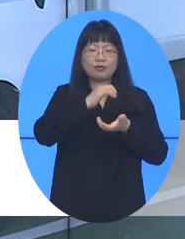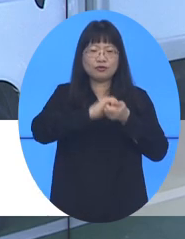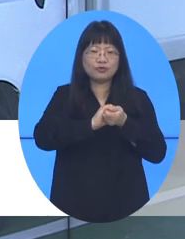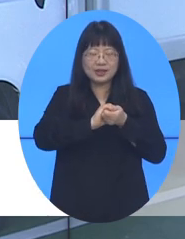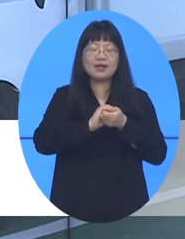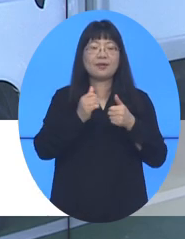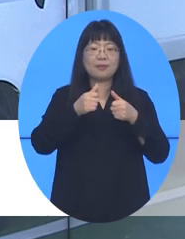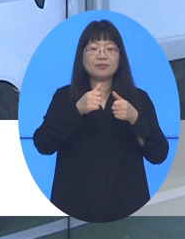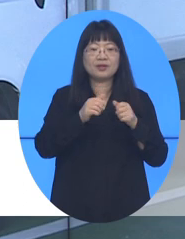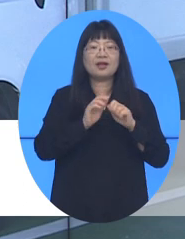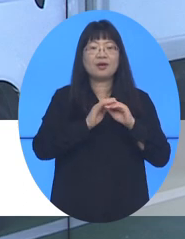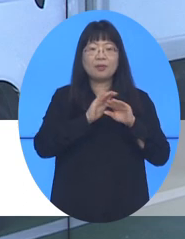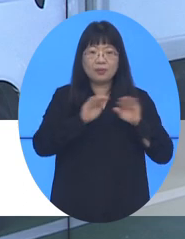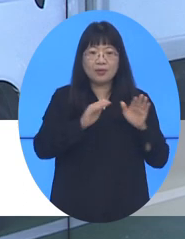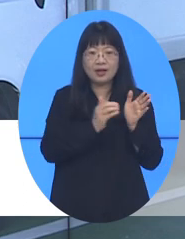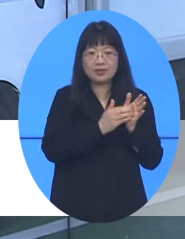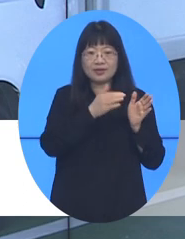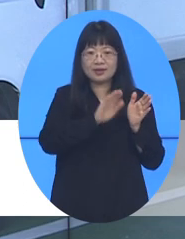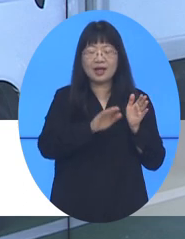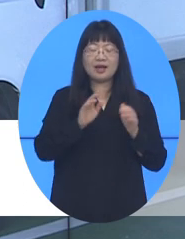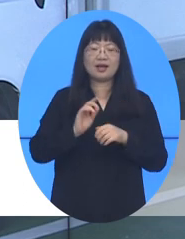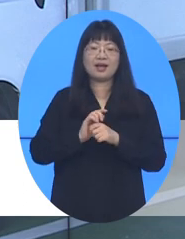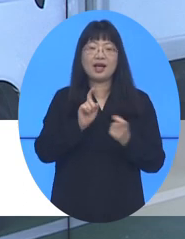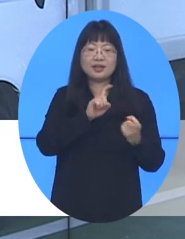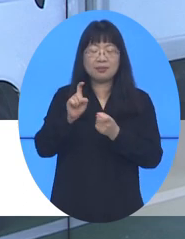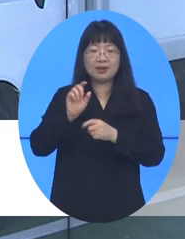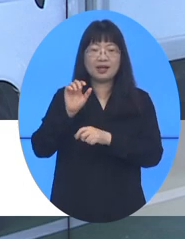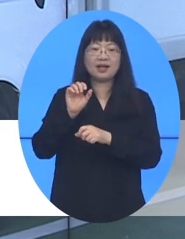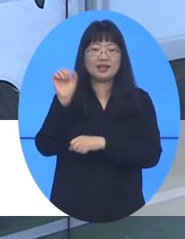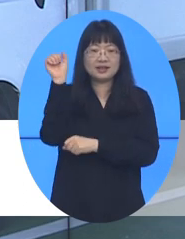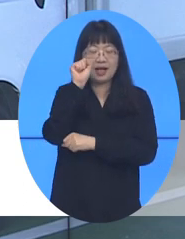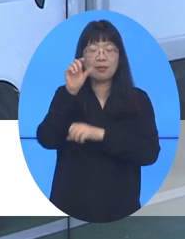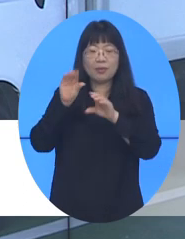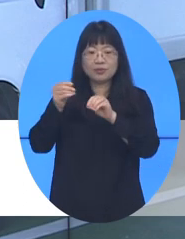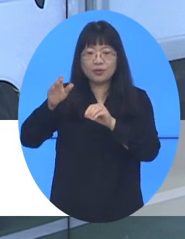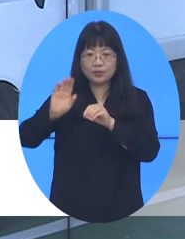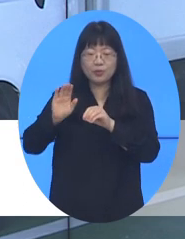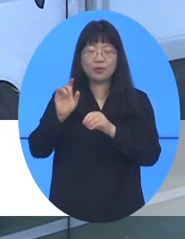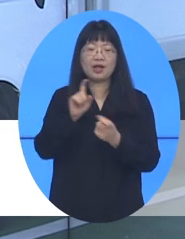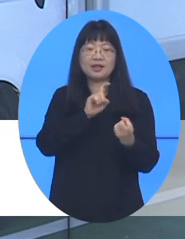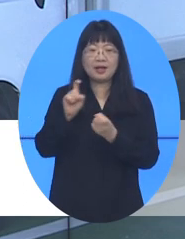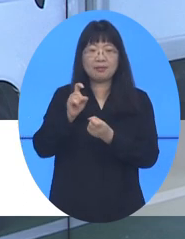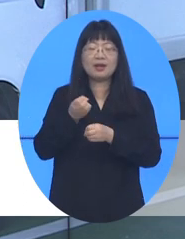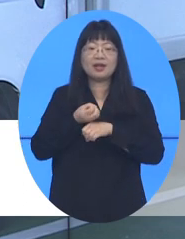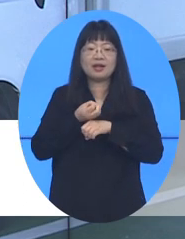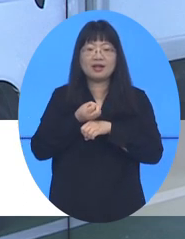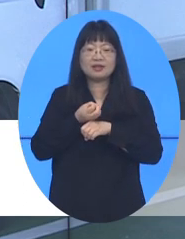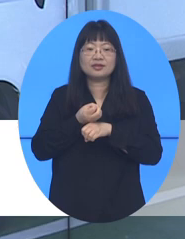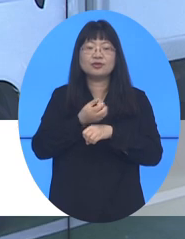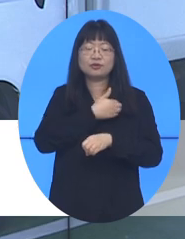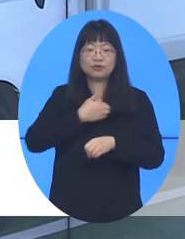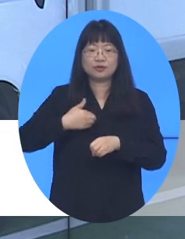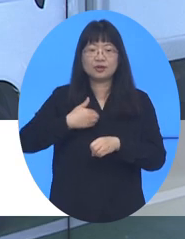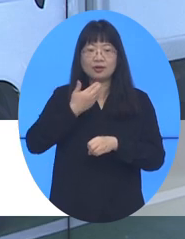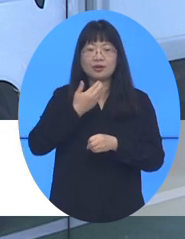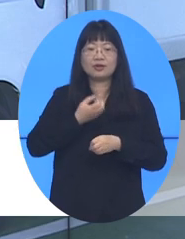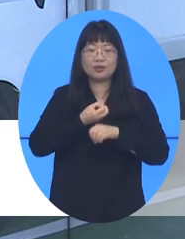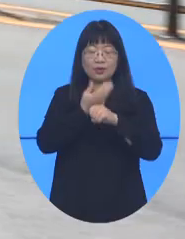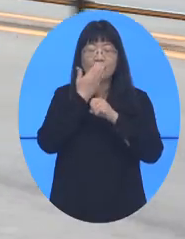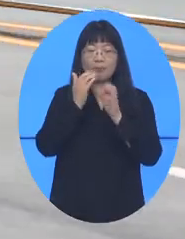건데요. 앞으로는 택배차가 멈춰도 택배는 갈 수 있게 됐습니다. 자세한 내용 최창순 기자가 보도합니다.